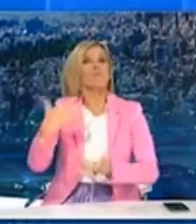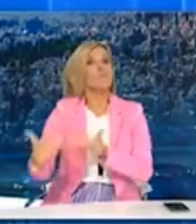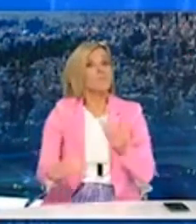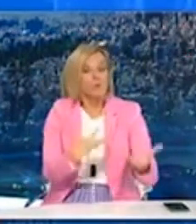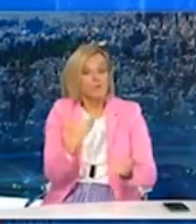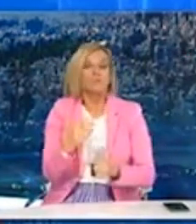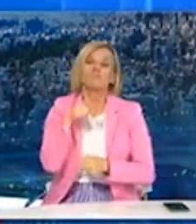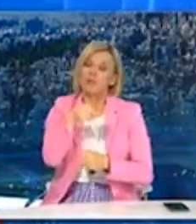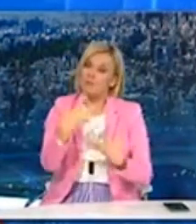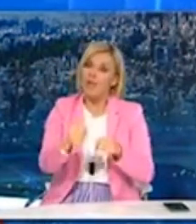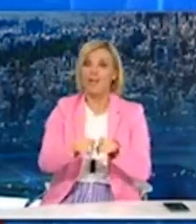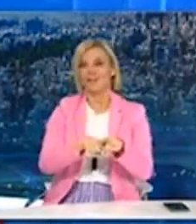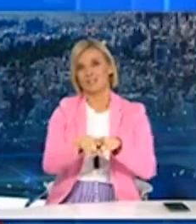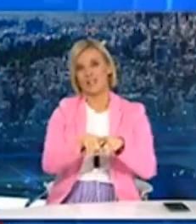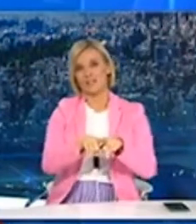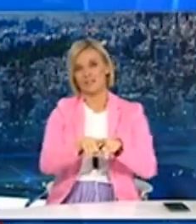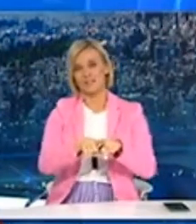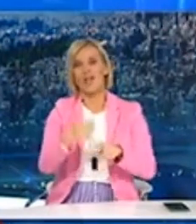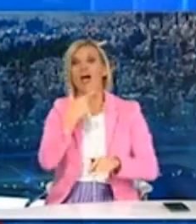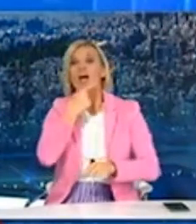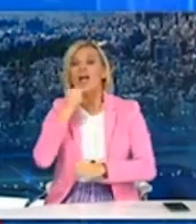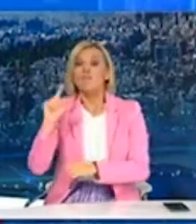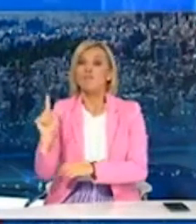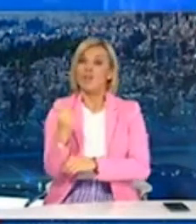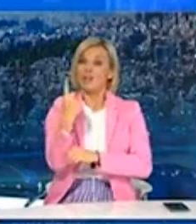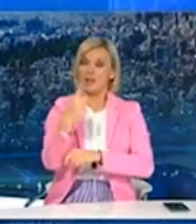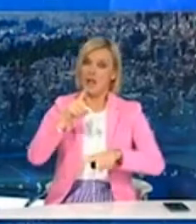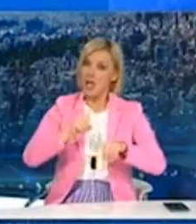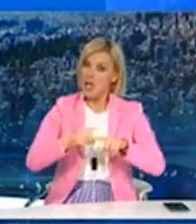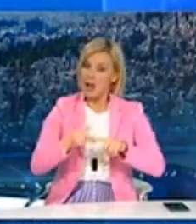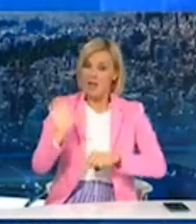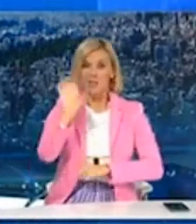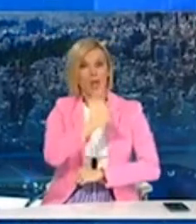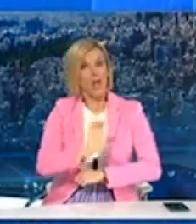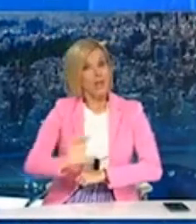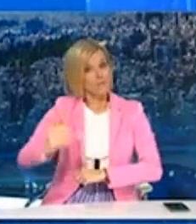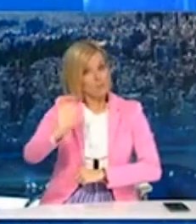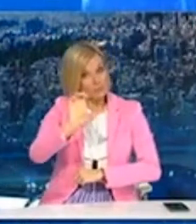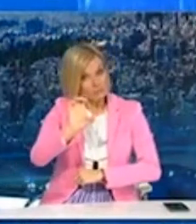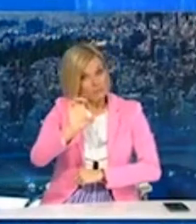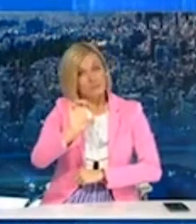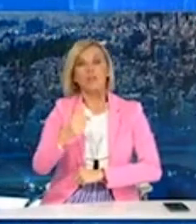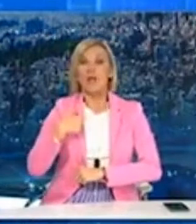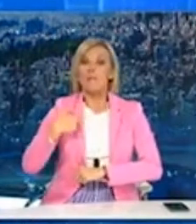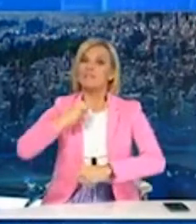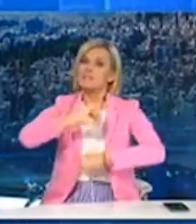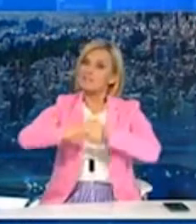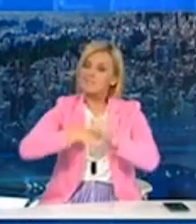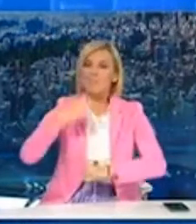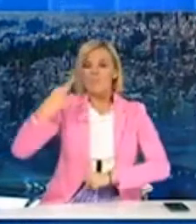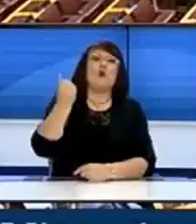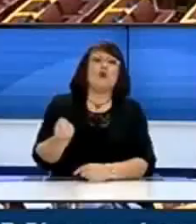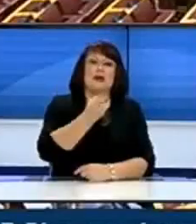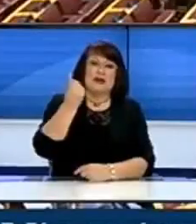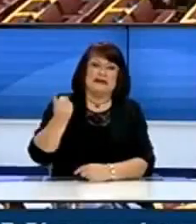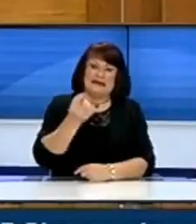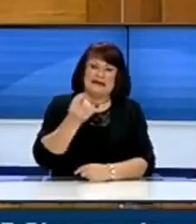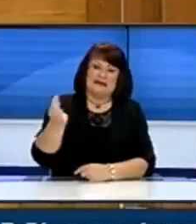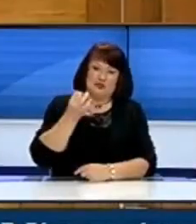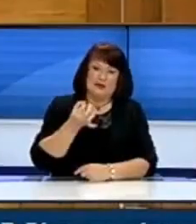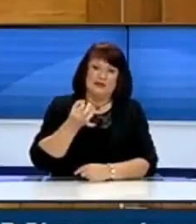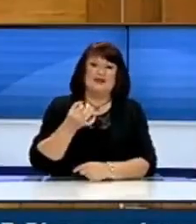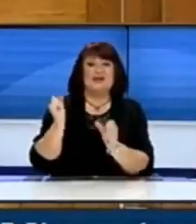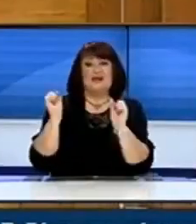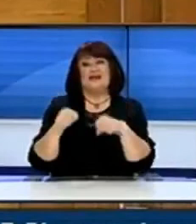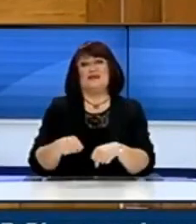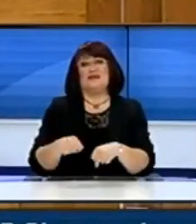σημαντικότατη αναπτυξιακή ευκαιρία για την Ελλάδα αλλά και για την Ευρώπη να πρωταγωνιστήσει σε αυτό το οποίο αποκαλούμε πράσινη μετάβαση. Ας